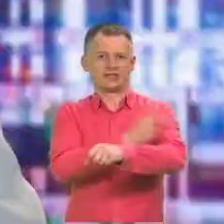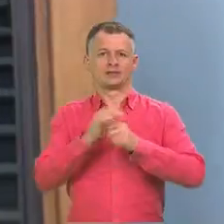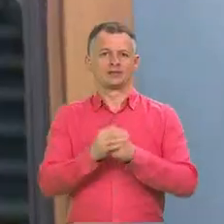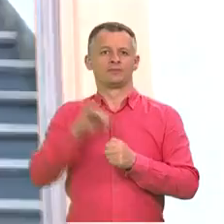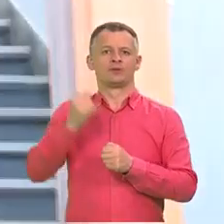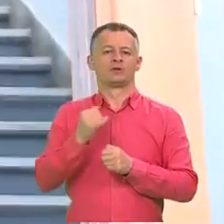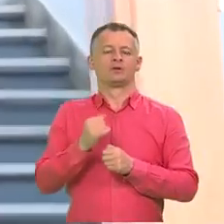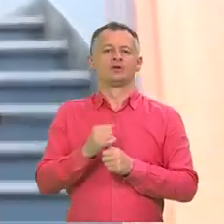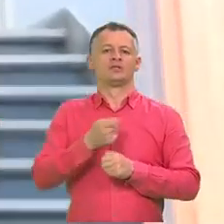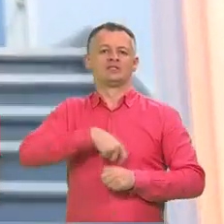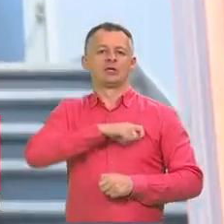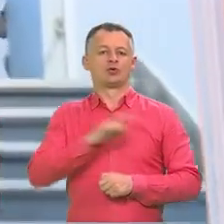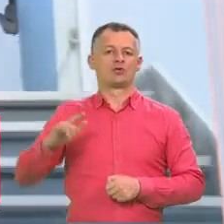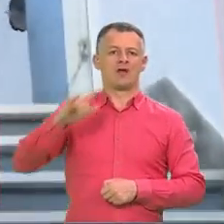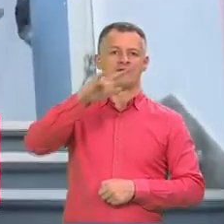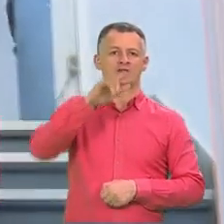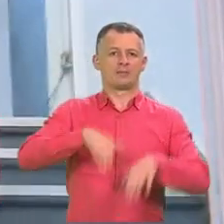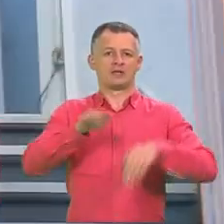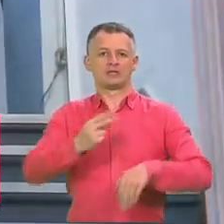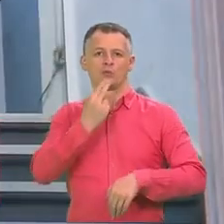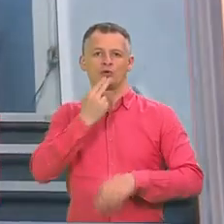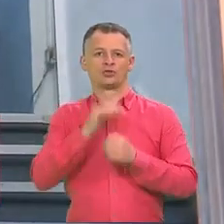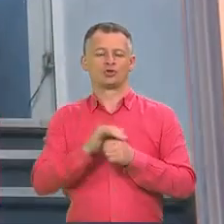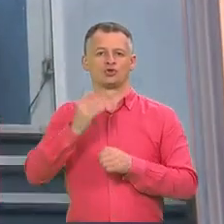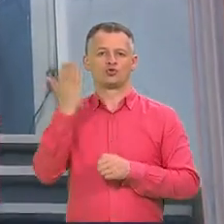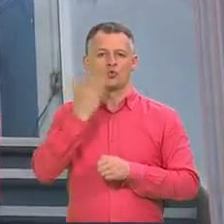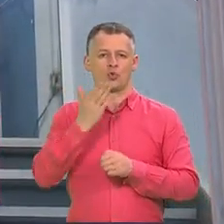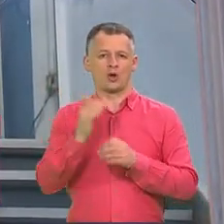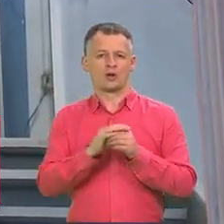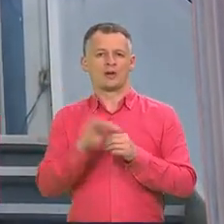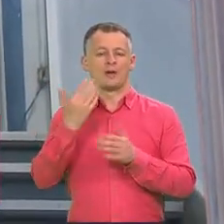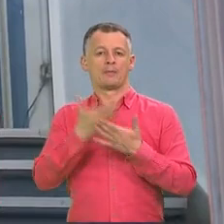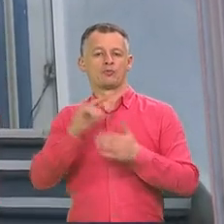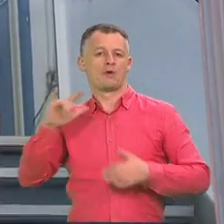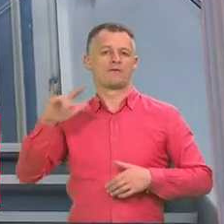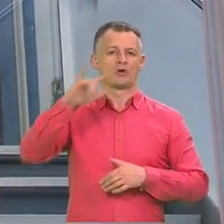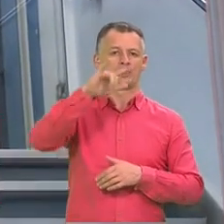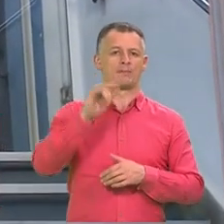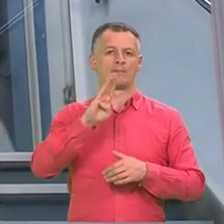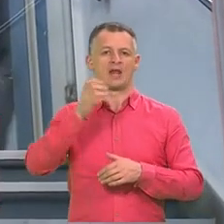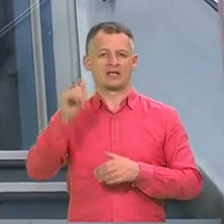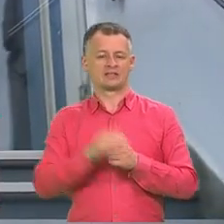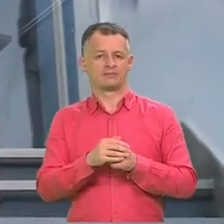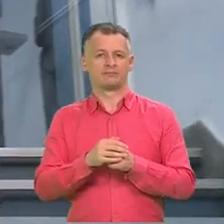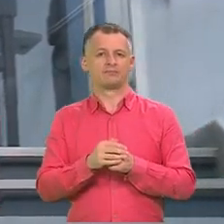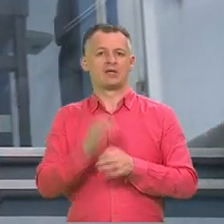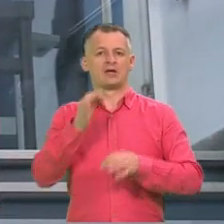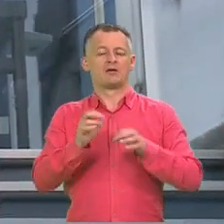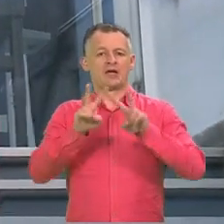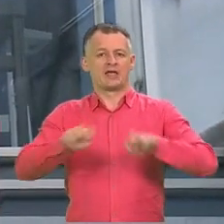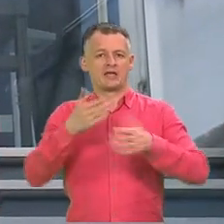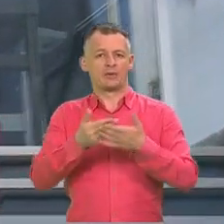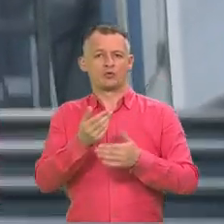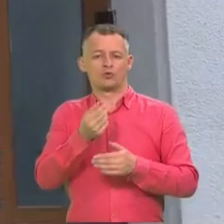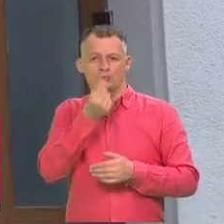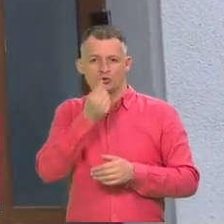Aviație din Ministerul de Interne, Școala Superioară de Aviație Civilă și Aeroportul Băneasa. Ancheta vizează suspiciuni de corupție în ceea ce